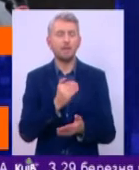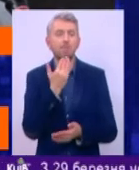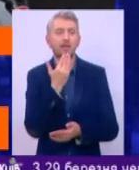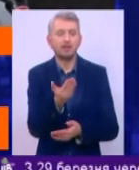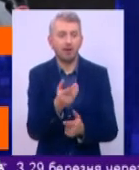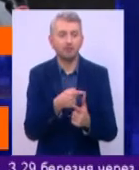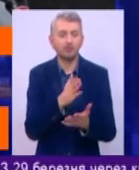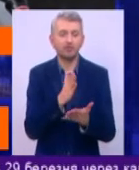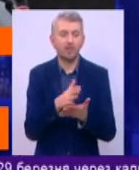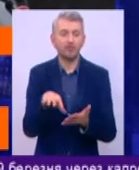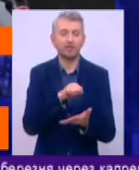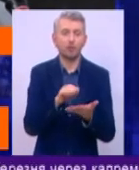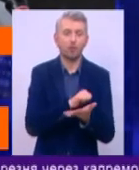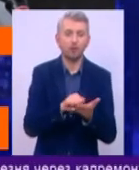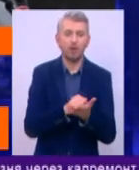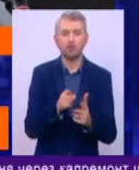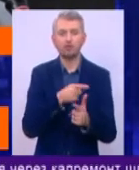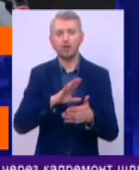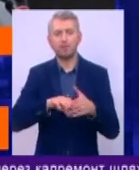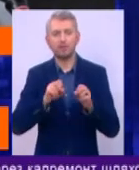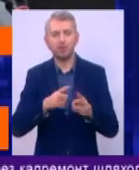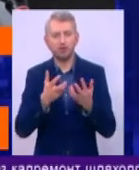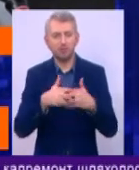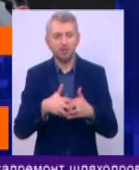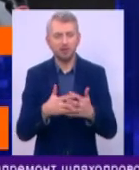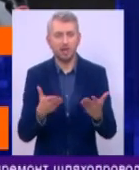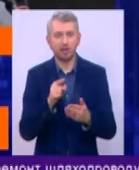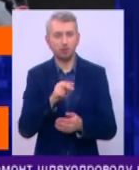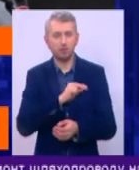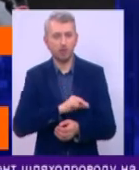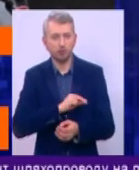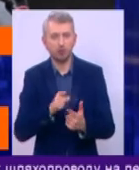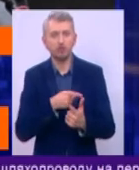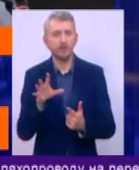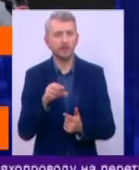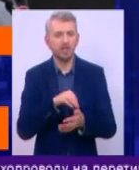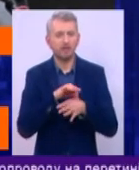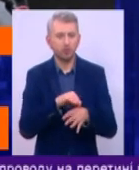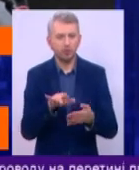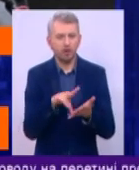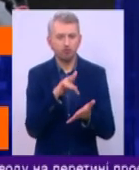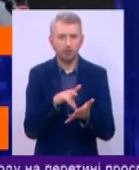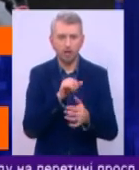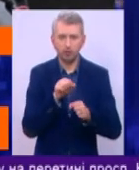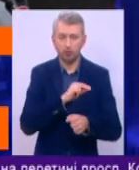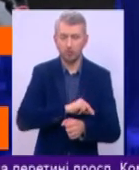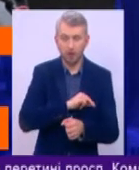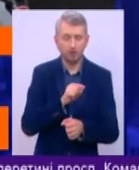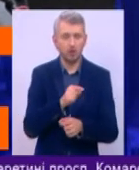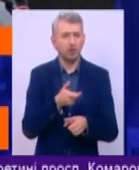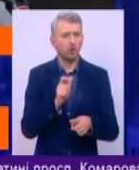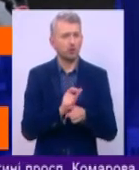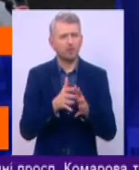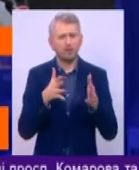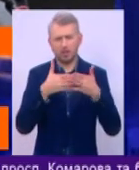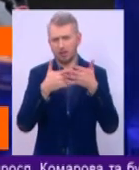чи є всі документи, чи безпечні прилади, на яких вони працюють, чи всі ведуться журнали з охорони праці. Їх дуже великий